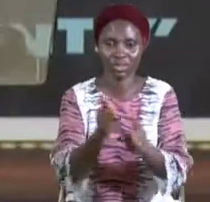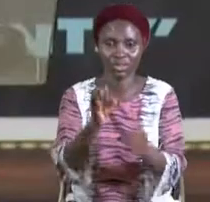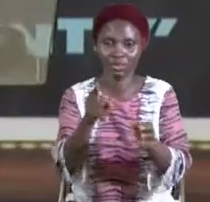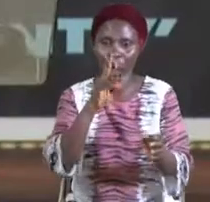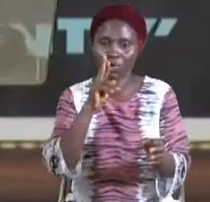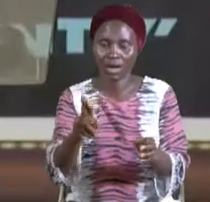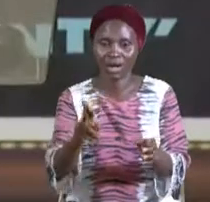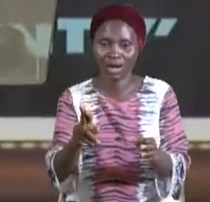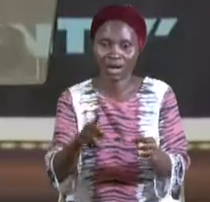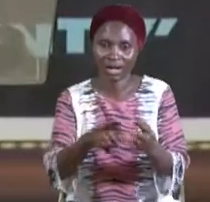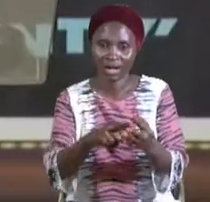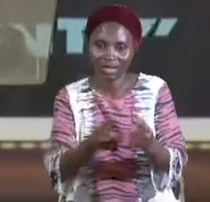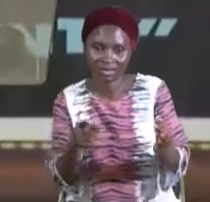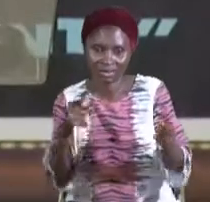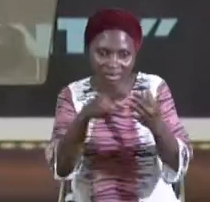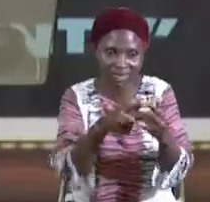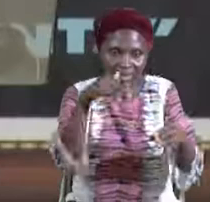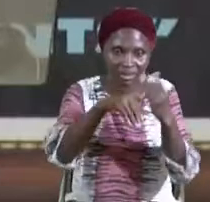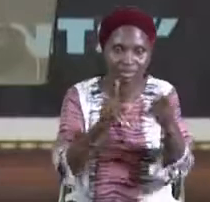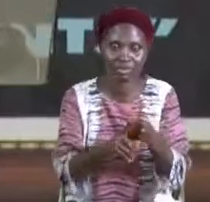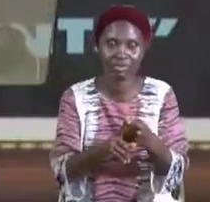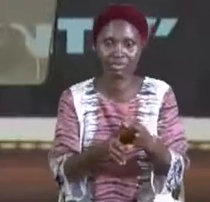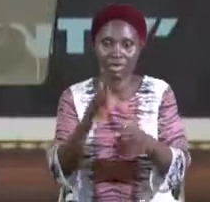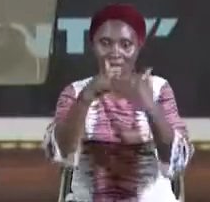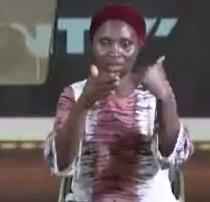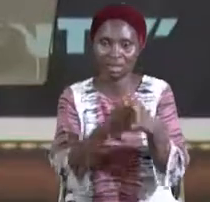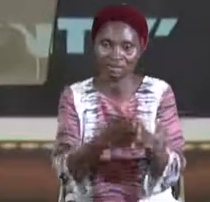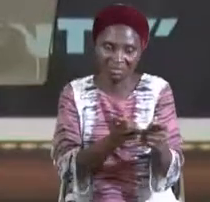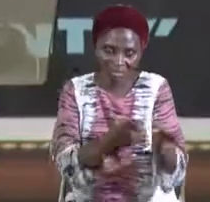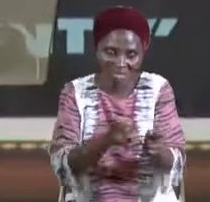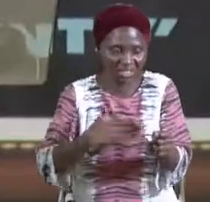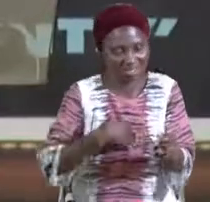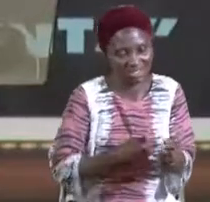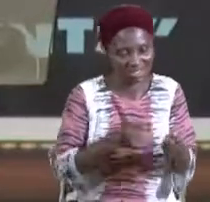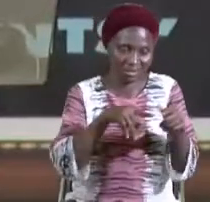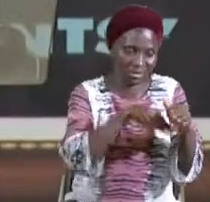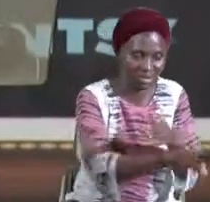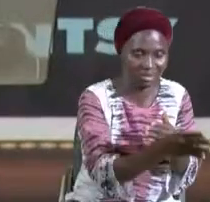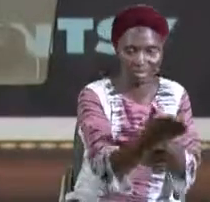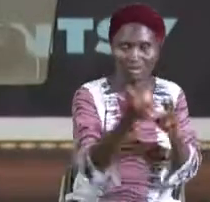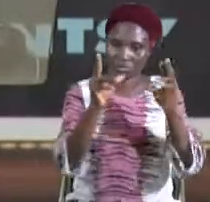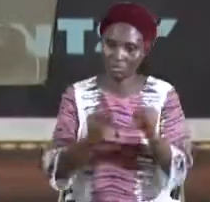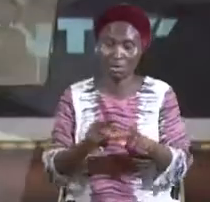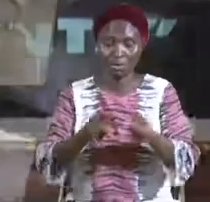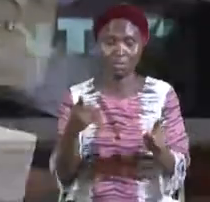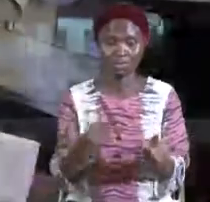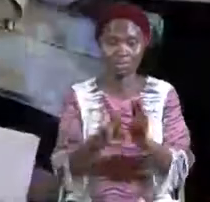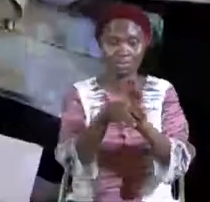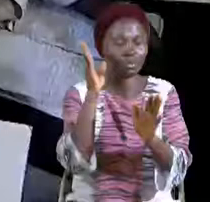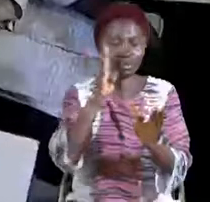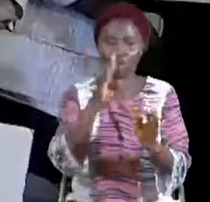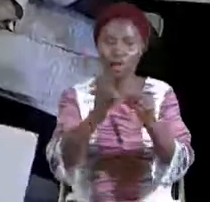vous allez serpenter pour entrer. Ah, j'espère que je vais pouvoir serpenter, trouver quand même une fissure pour entrer. Non, les portes vous seront